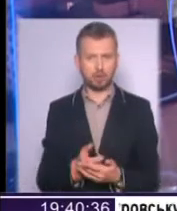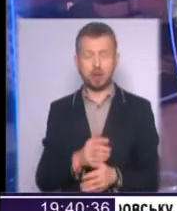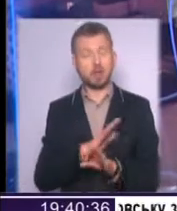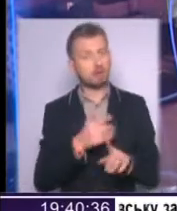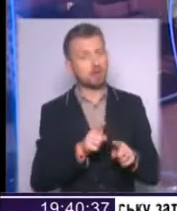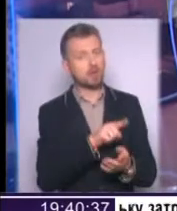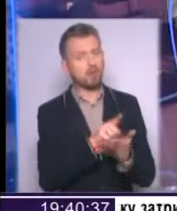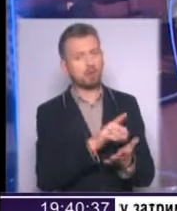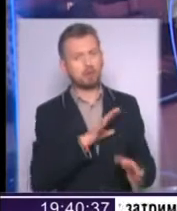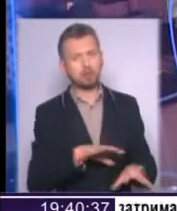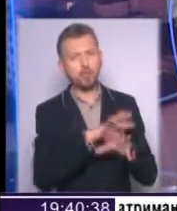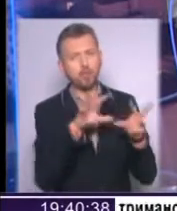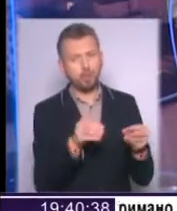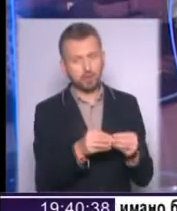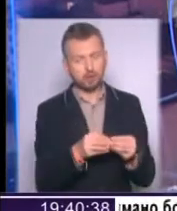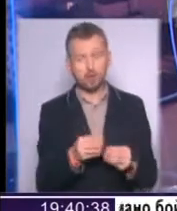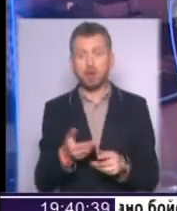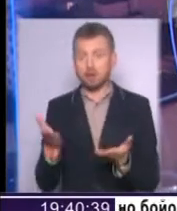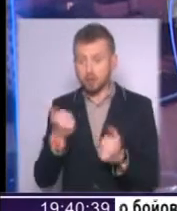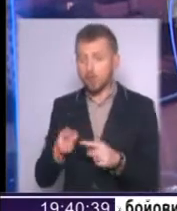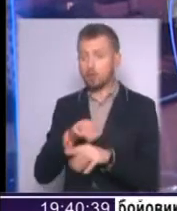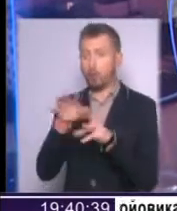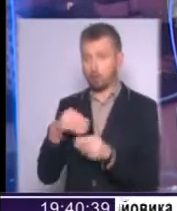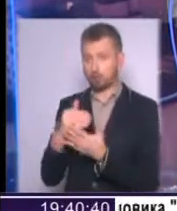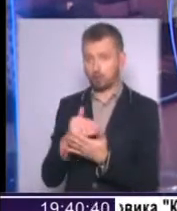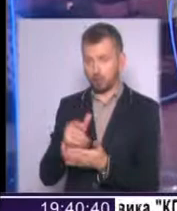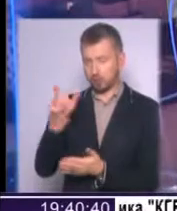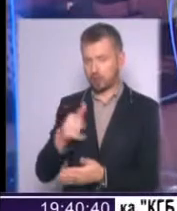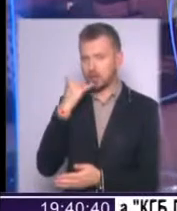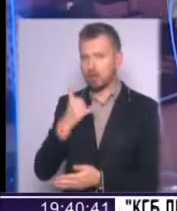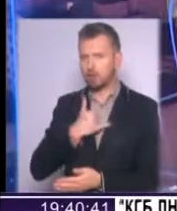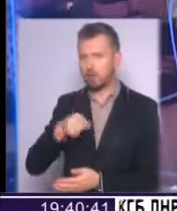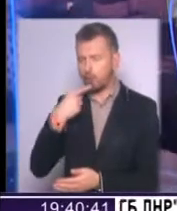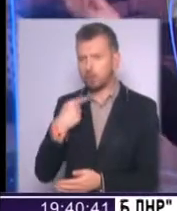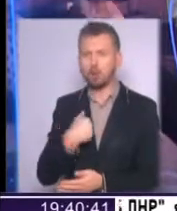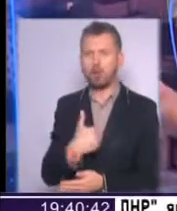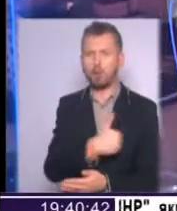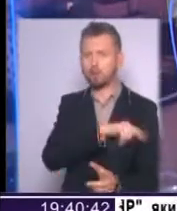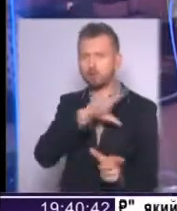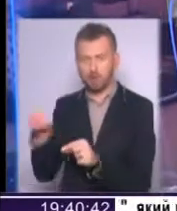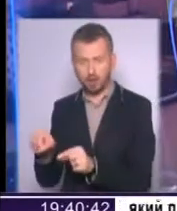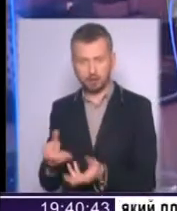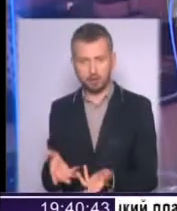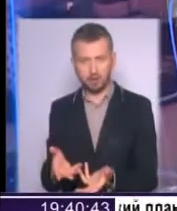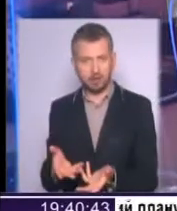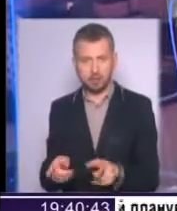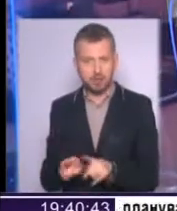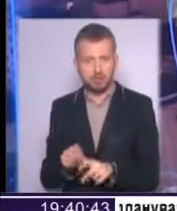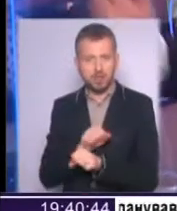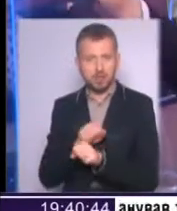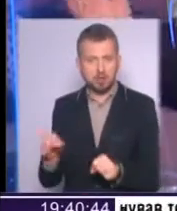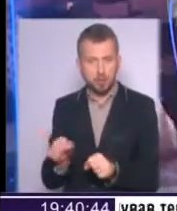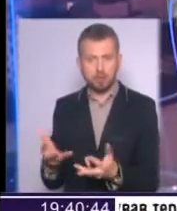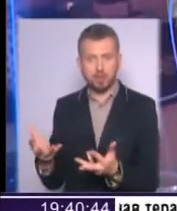бути комплексна робота. Ну давайте робота. Цю комплексну програму, от людина телефонує і говорить, я хочу виїхати, ну так же ж не можна теж, знаєте, взяти і